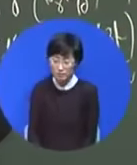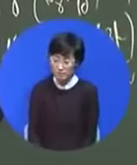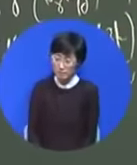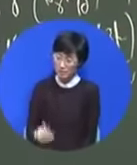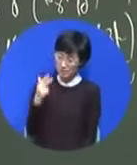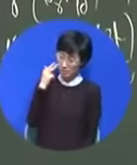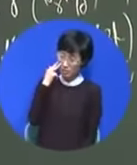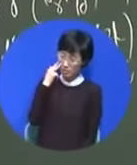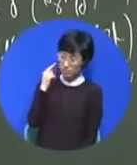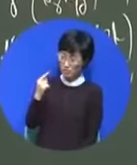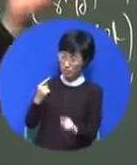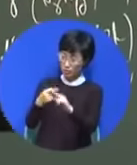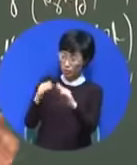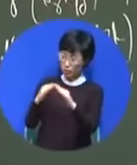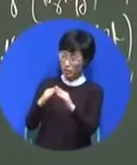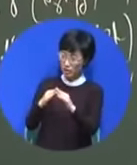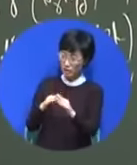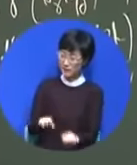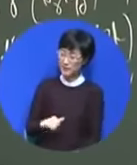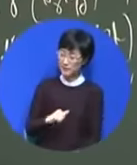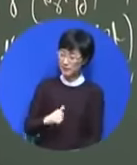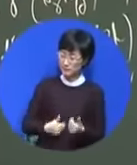피해줘요 그만